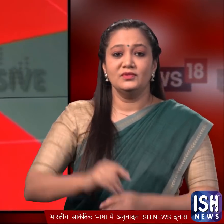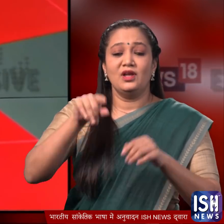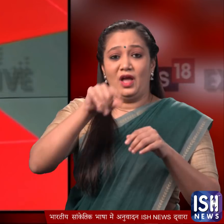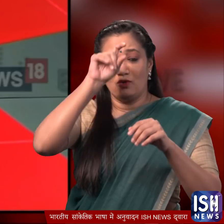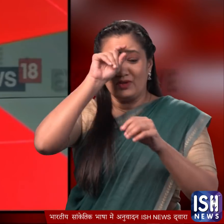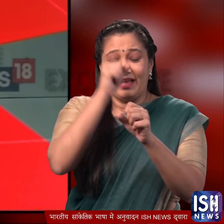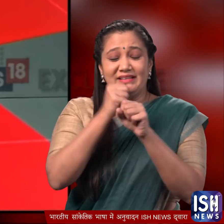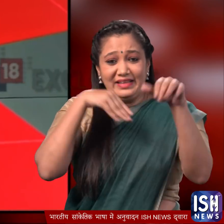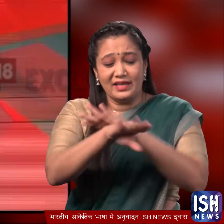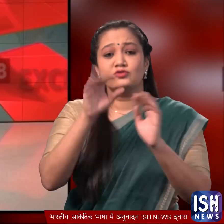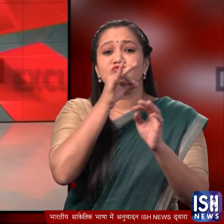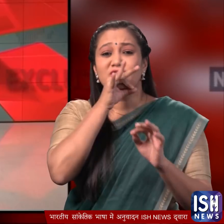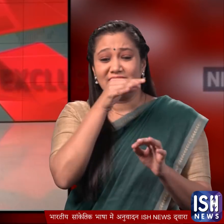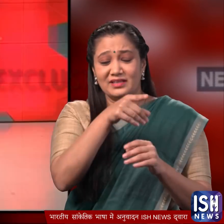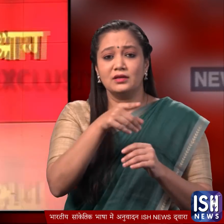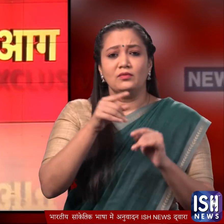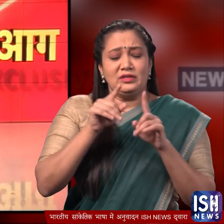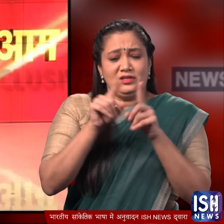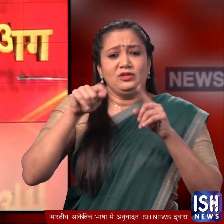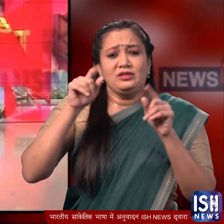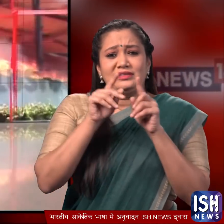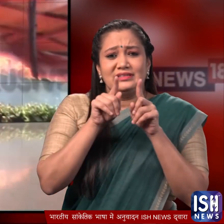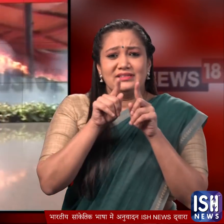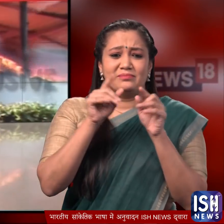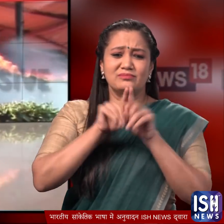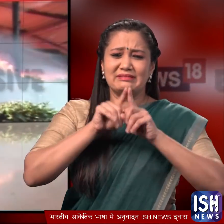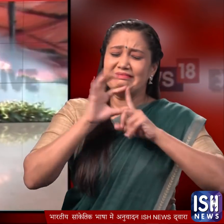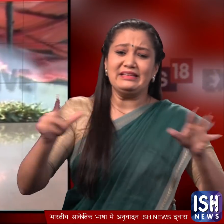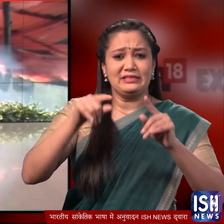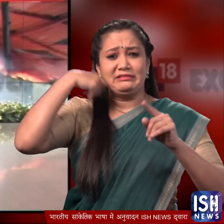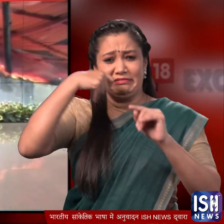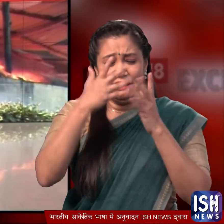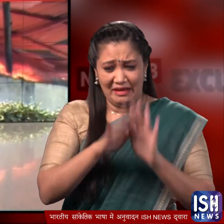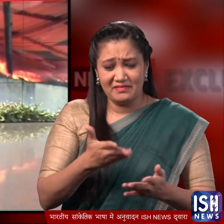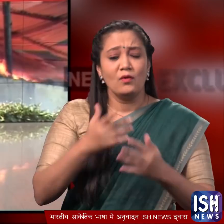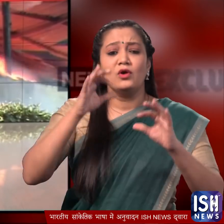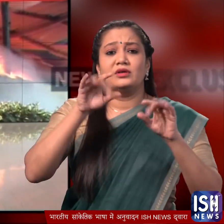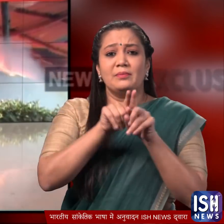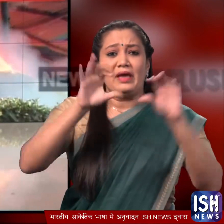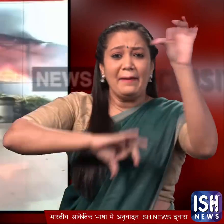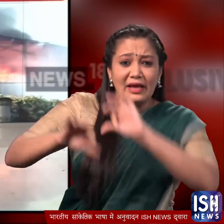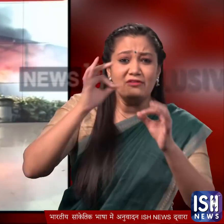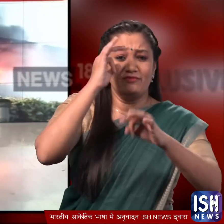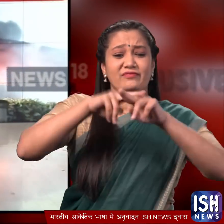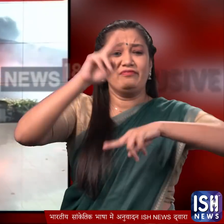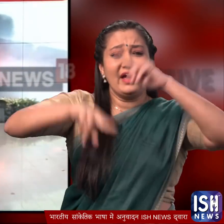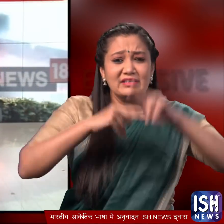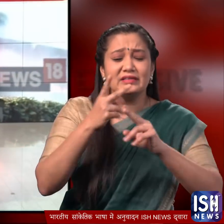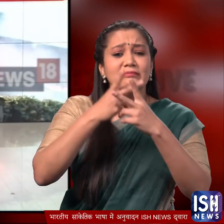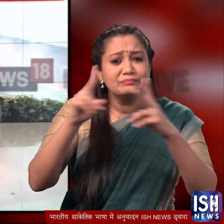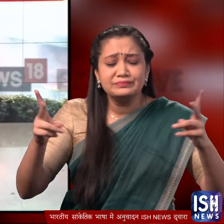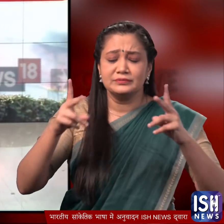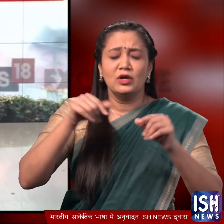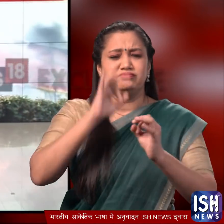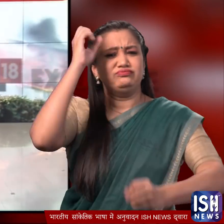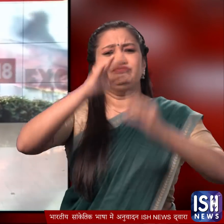से दिल दहला देने वाली तस्वीरें सामने आई, जहां एक केमिकल फैक्ट्री में भीषण आग लग गई और इस हादसे में वो पूरी तरह बर्बाद हो गई। ये आग कैसे लगी